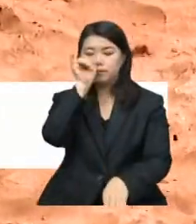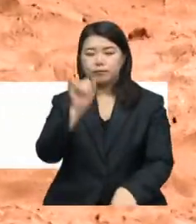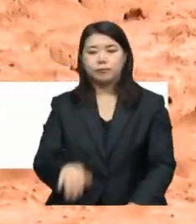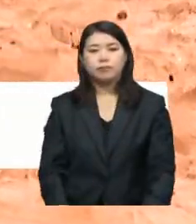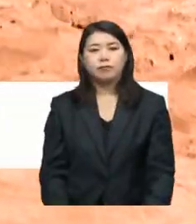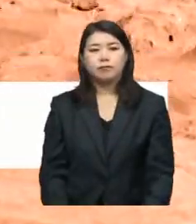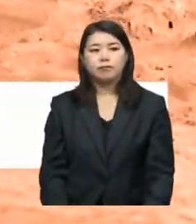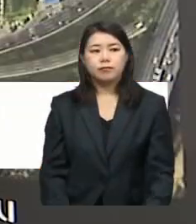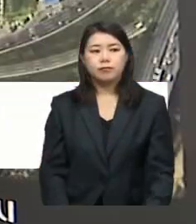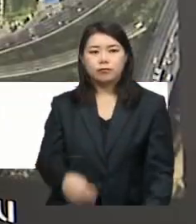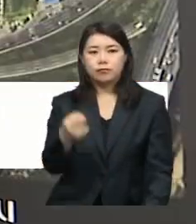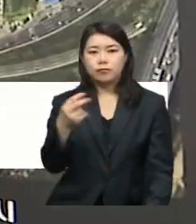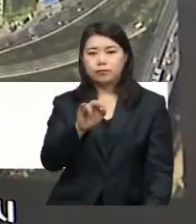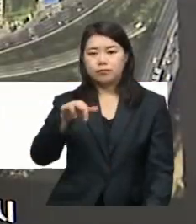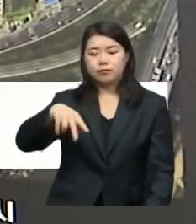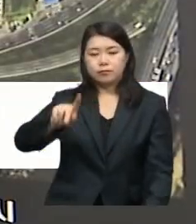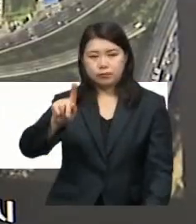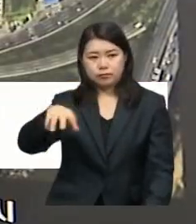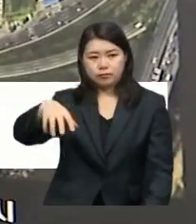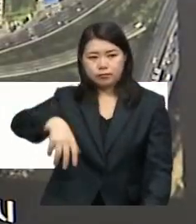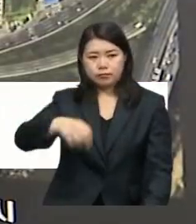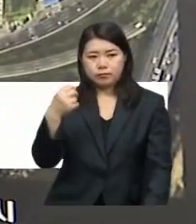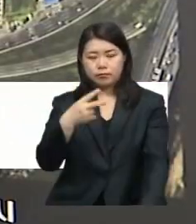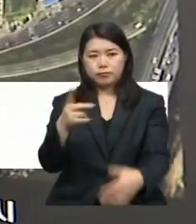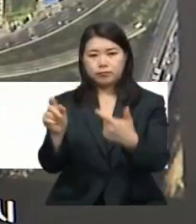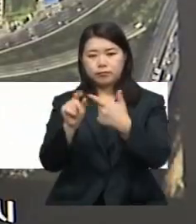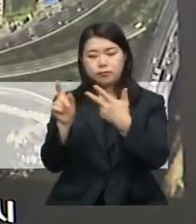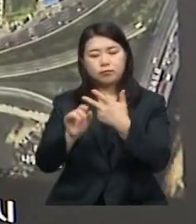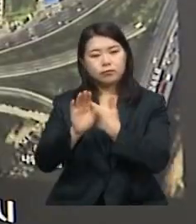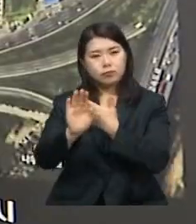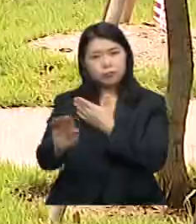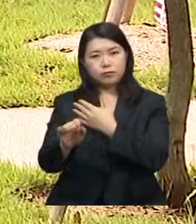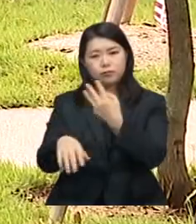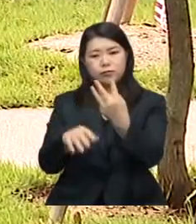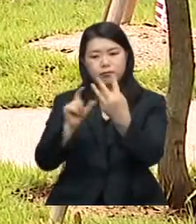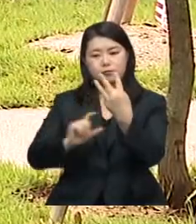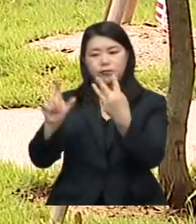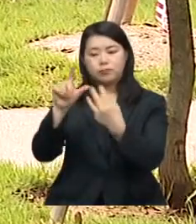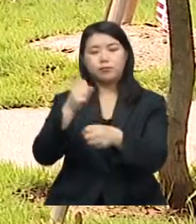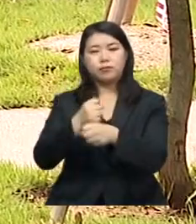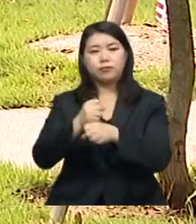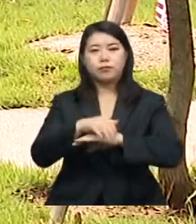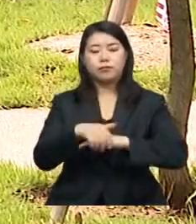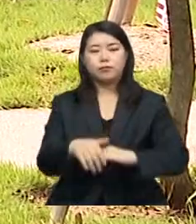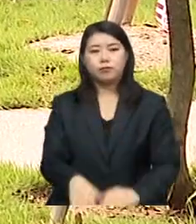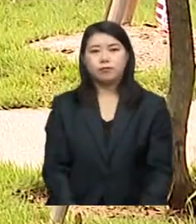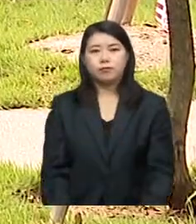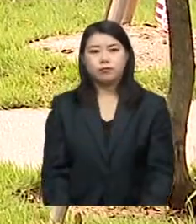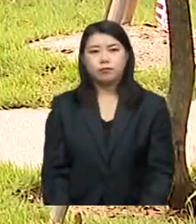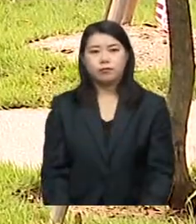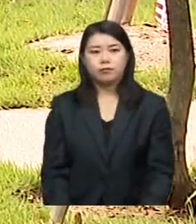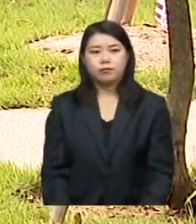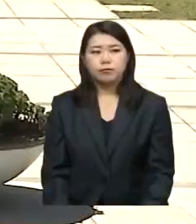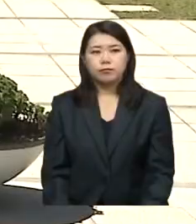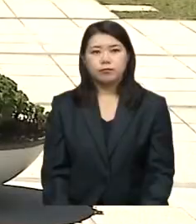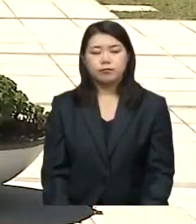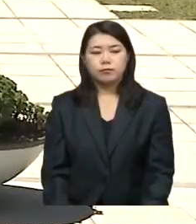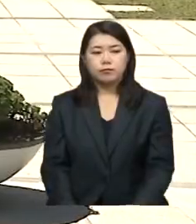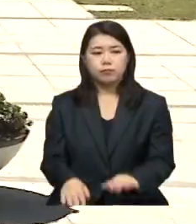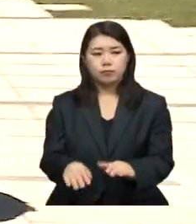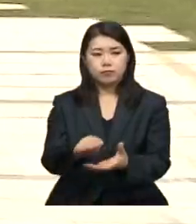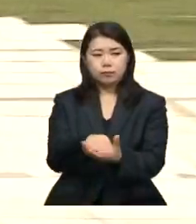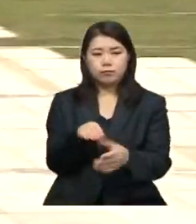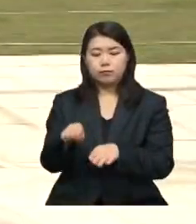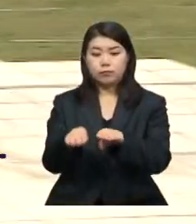있으며 미사숲 공원 등 올 하반기 중으로 세 곳의 코스를 추가로 만들 예정입니다 이 같은 맨발 걷기 길의